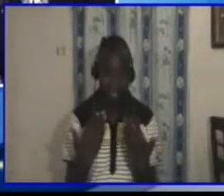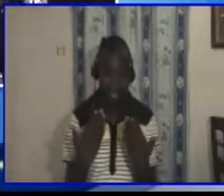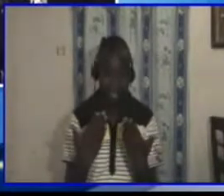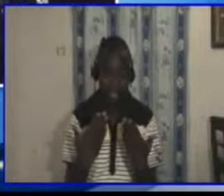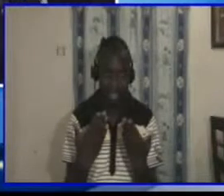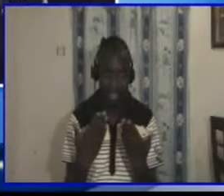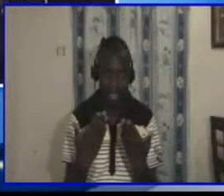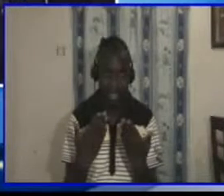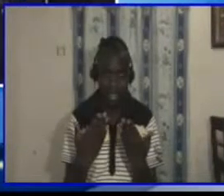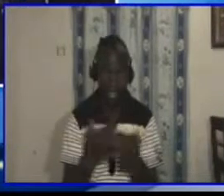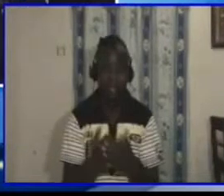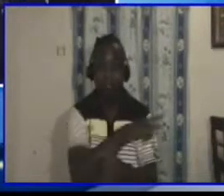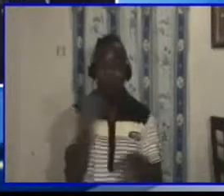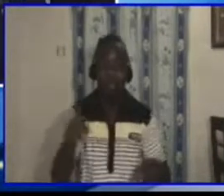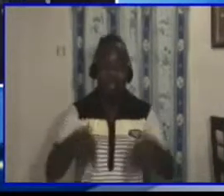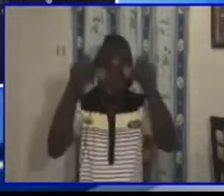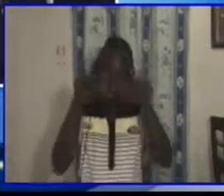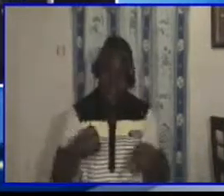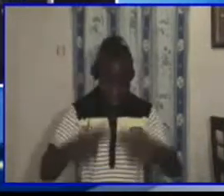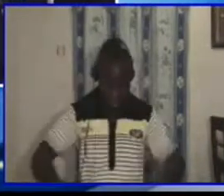qualcosa di diverso